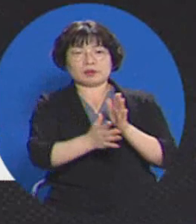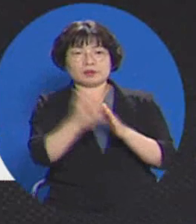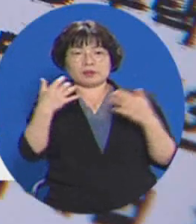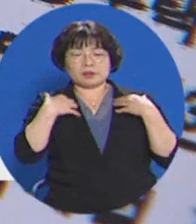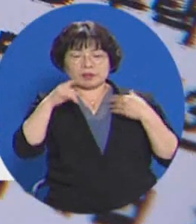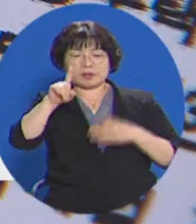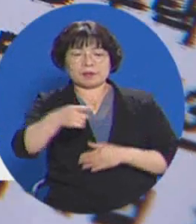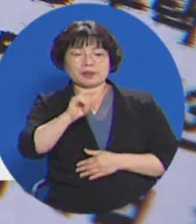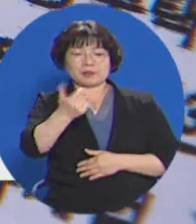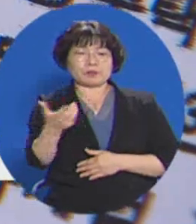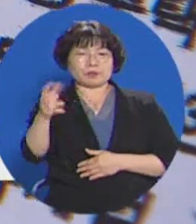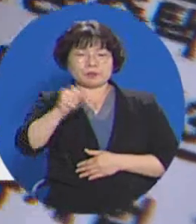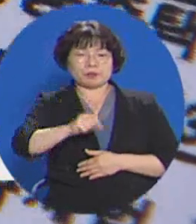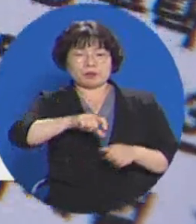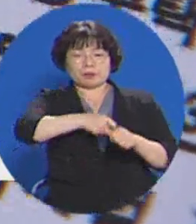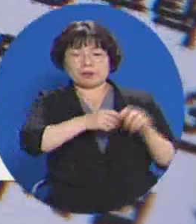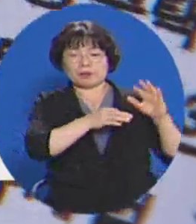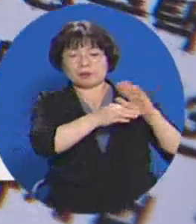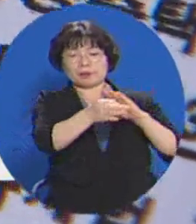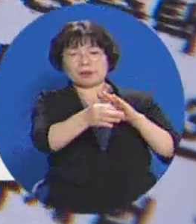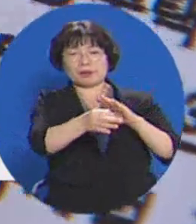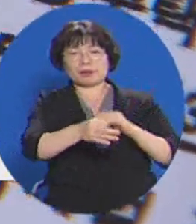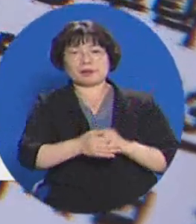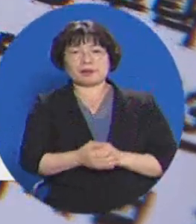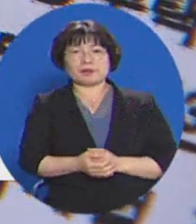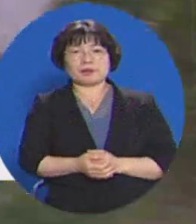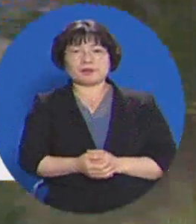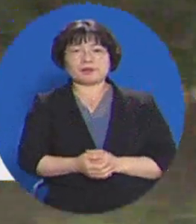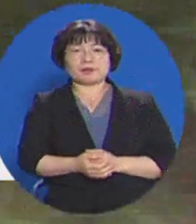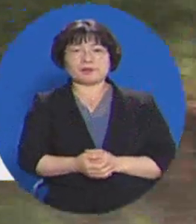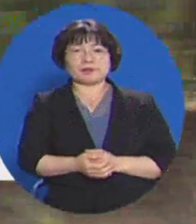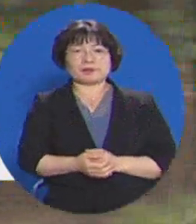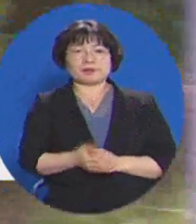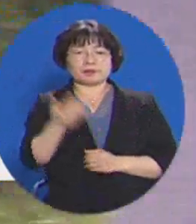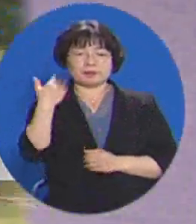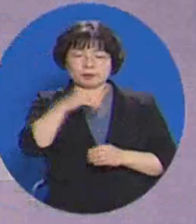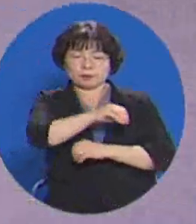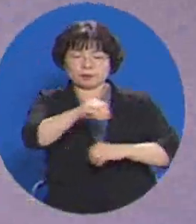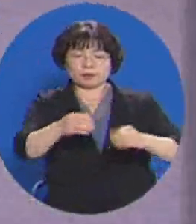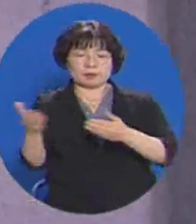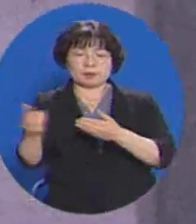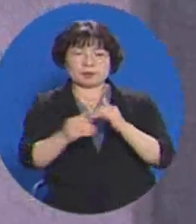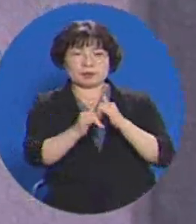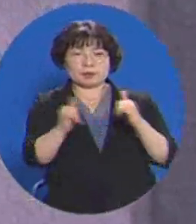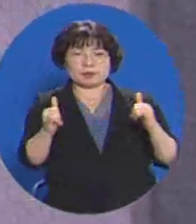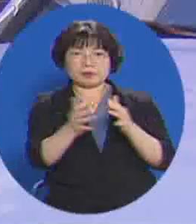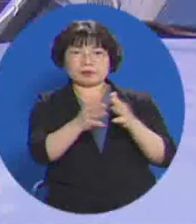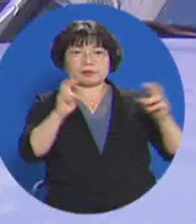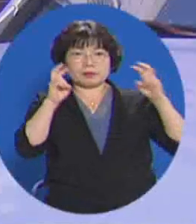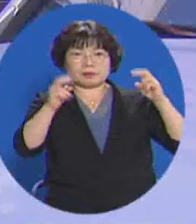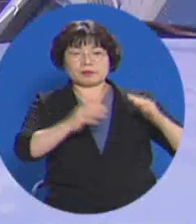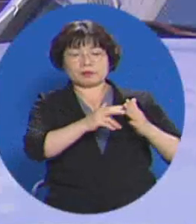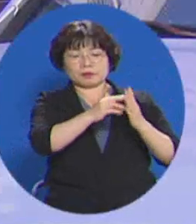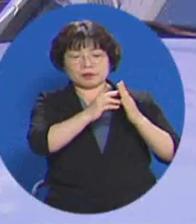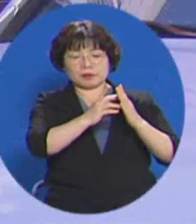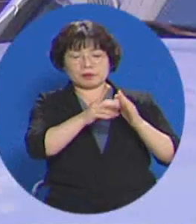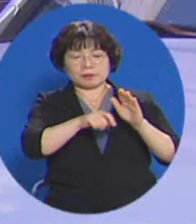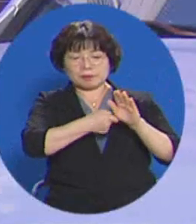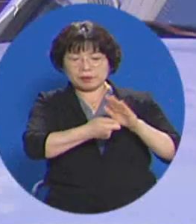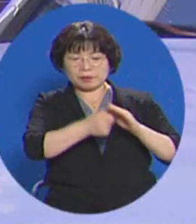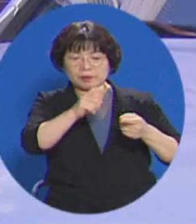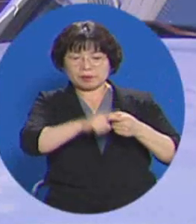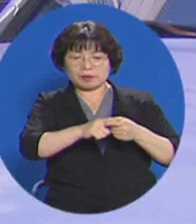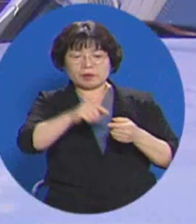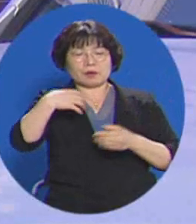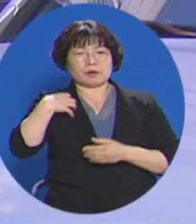순천시로부터 116억 원의 과태료 부과를 예고받았습니다. 하지만 오히려 입주민들은 아파트 건설사의 과태료를